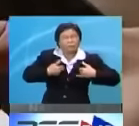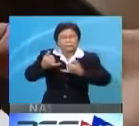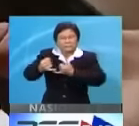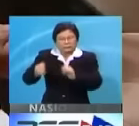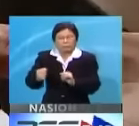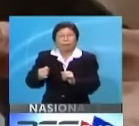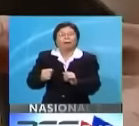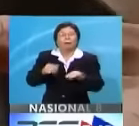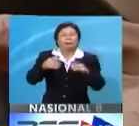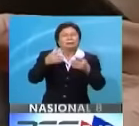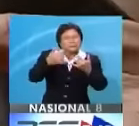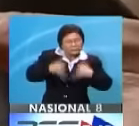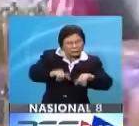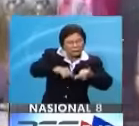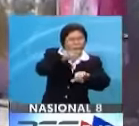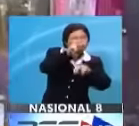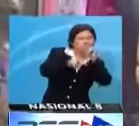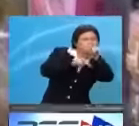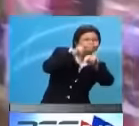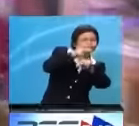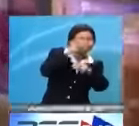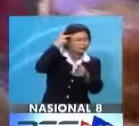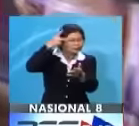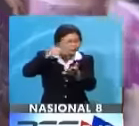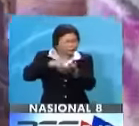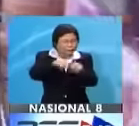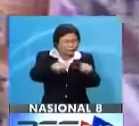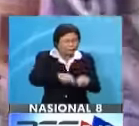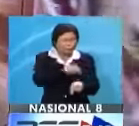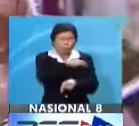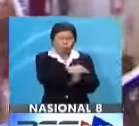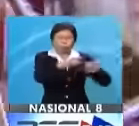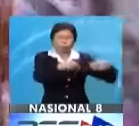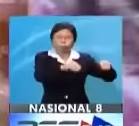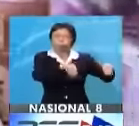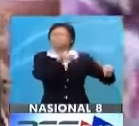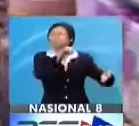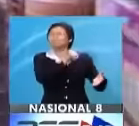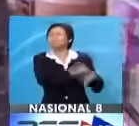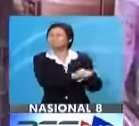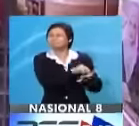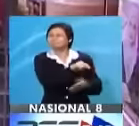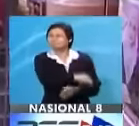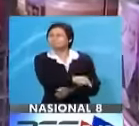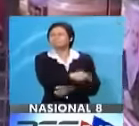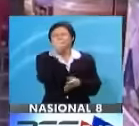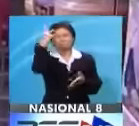itu masih melakukan pemantauan untuk mengenal pasti lokasi panas penjualannya.